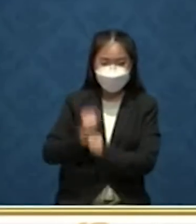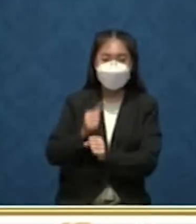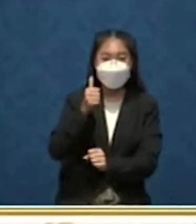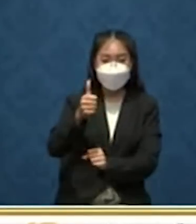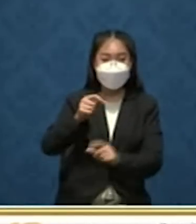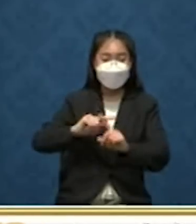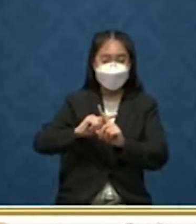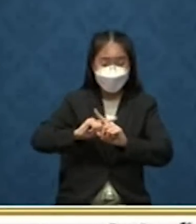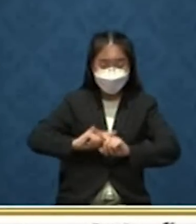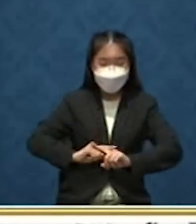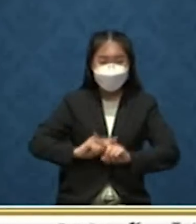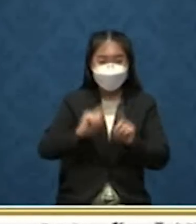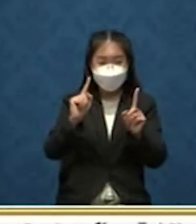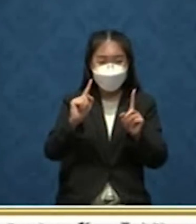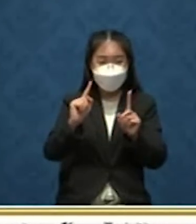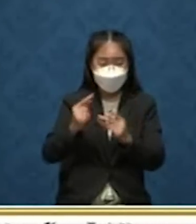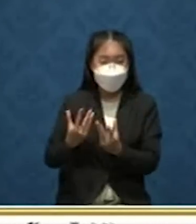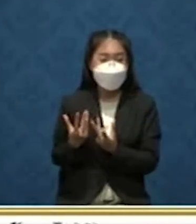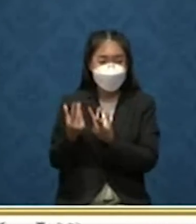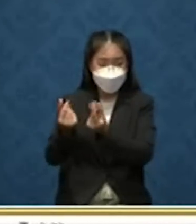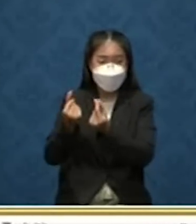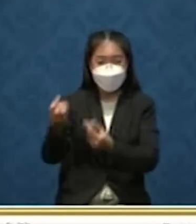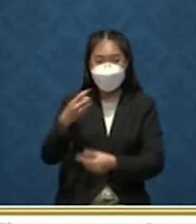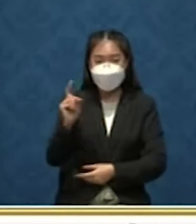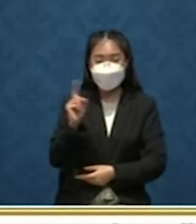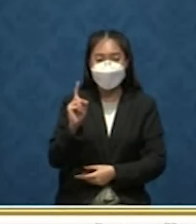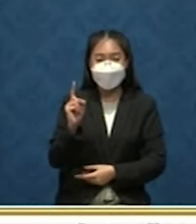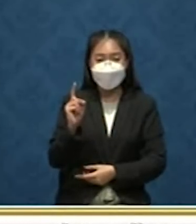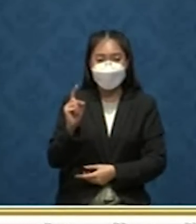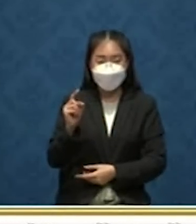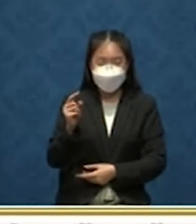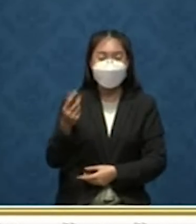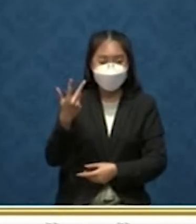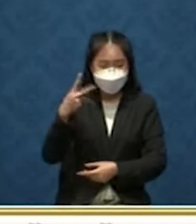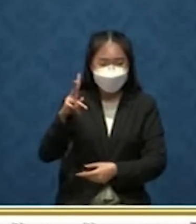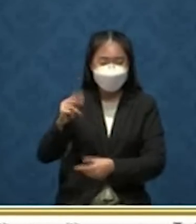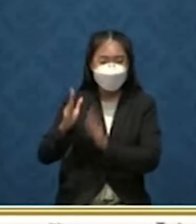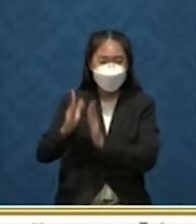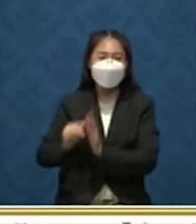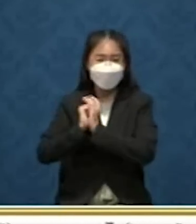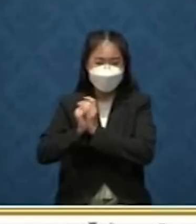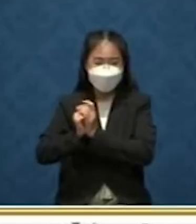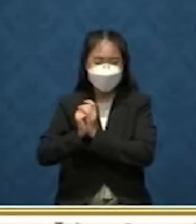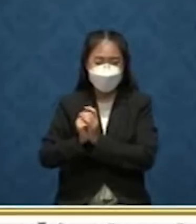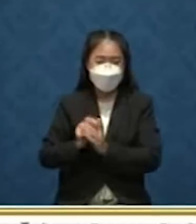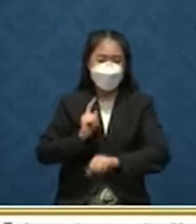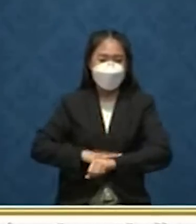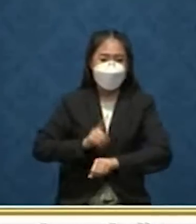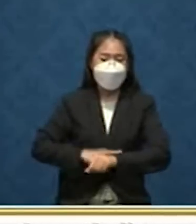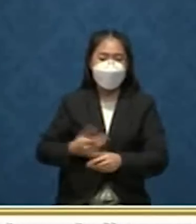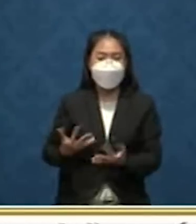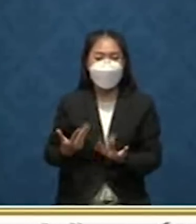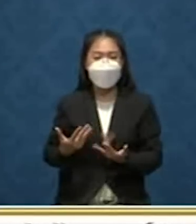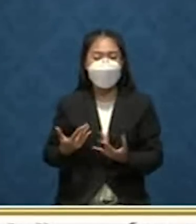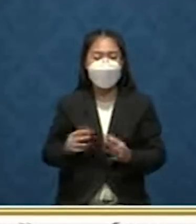แต่ปีศาษณใรายนะเอียดบอกกบเราว่าตลอดที่ผ่านมาคดีตู้หาวเต็ไปดวยการเตะถวงการประวิเวลา